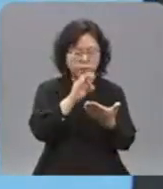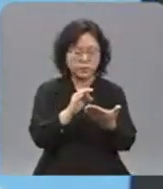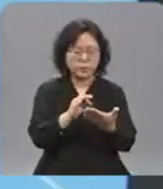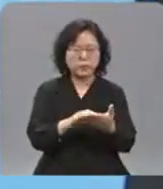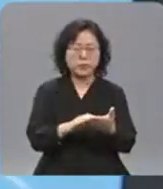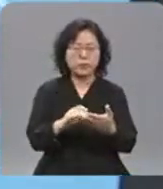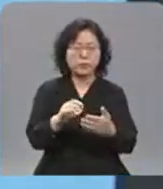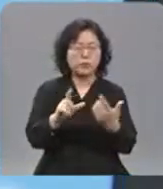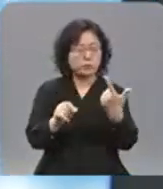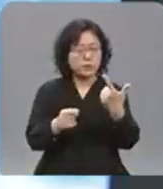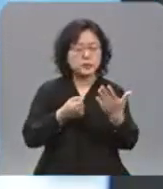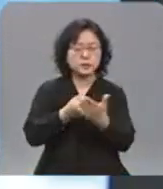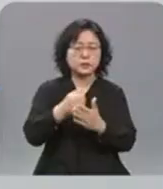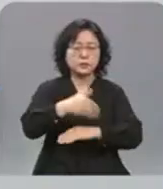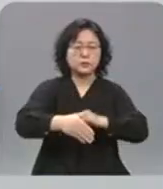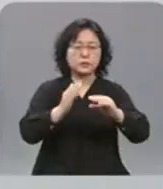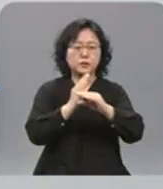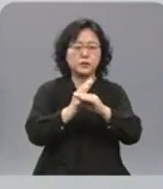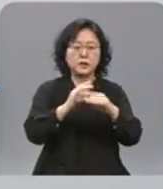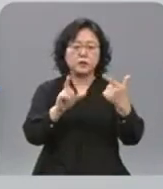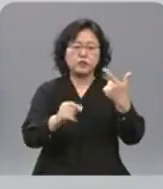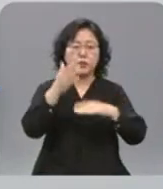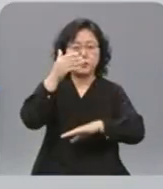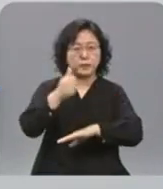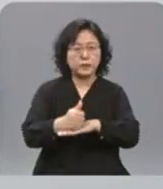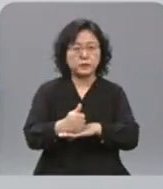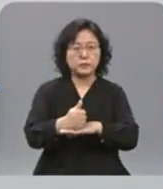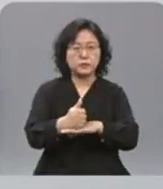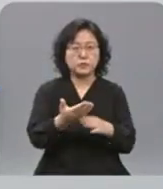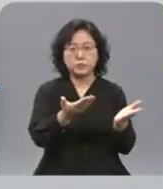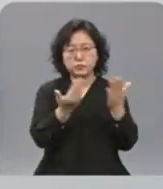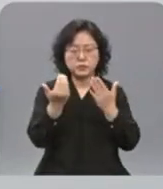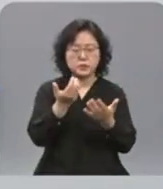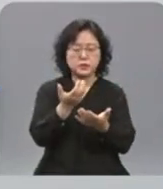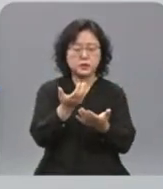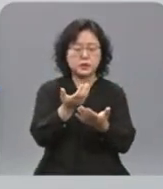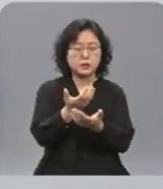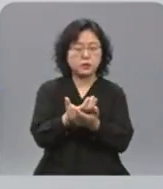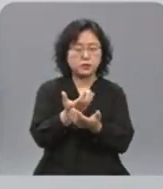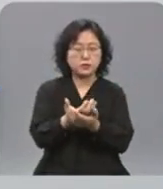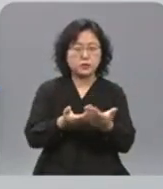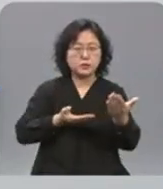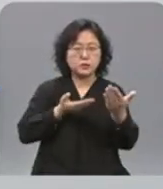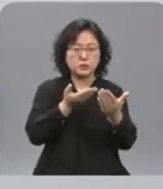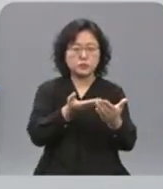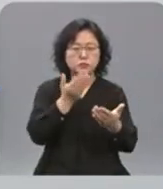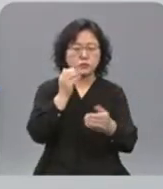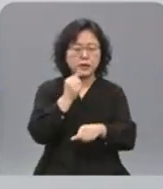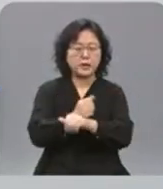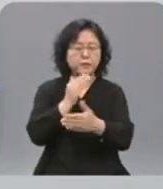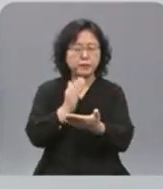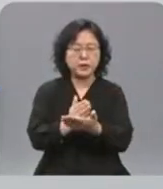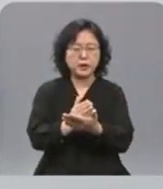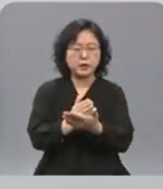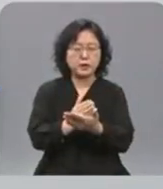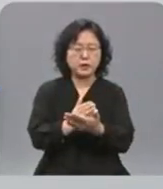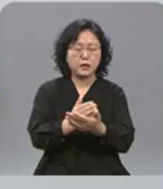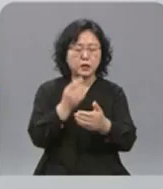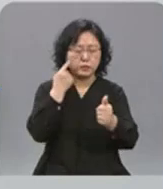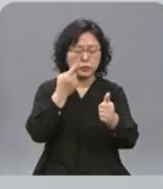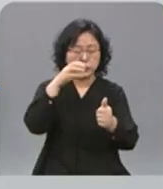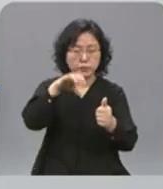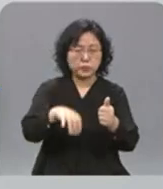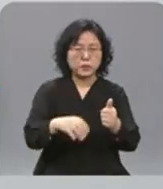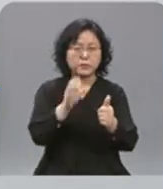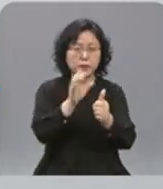결정을 내리겠다고 밝혔습니다. 6월 말까지 유치 의향서 제출 여부를 권위 있는 여론기관에